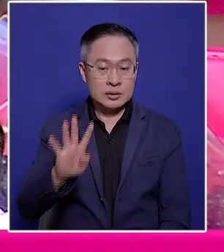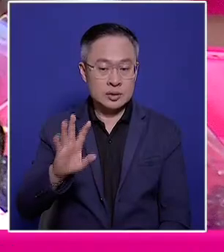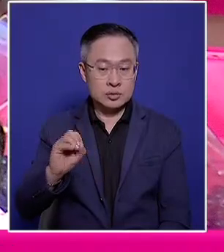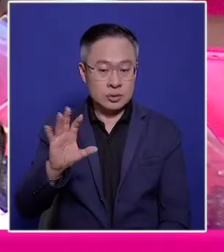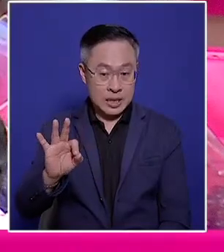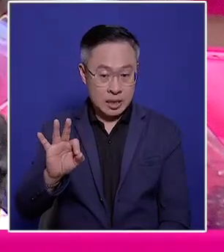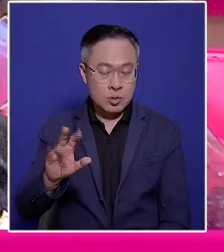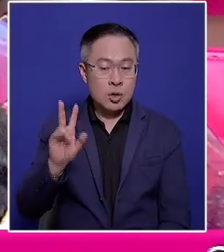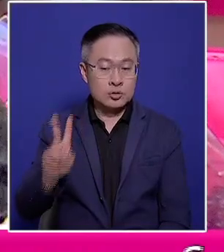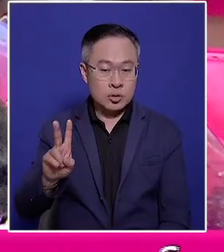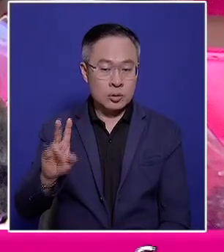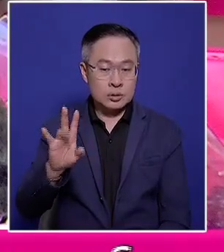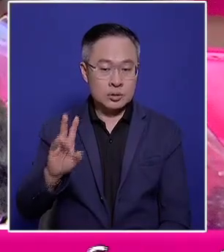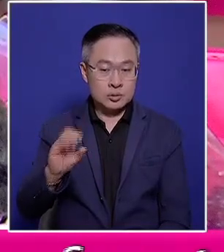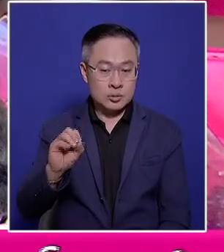2705409